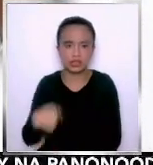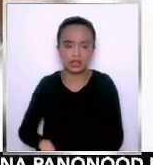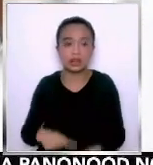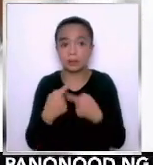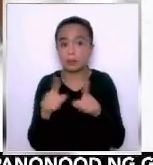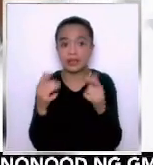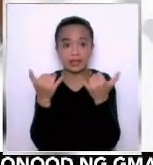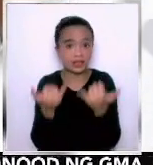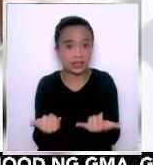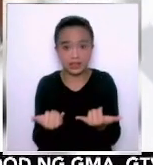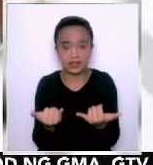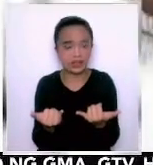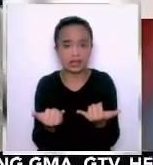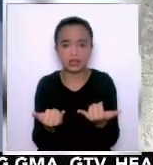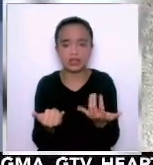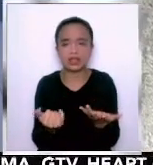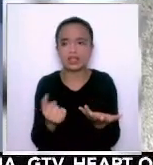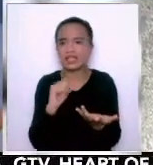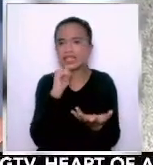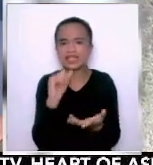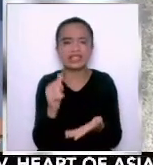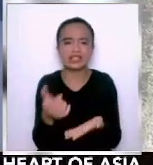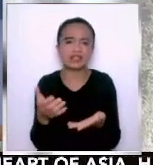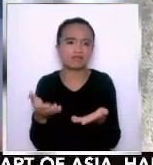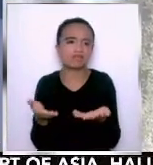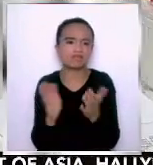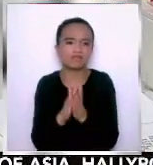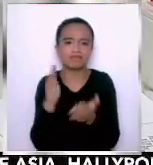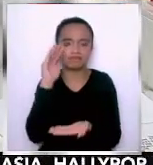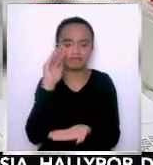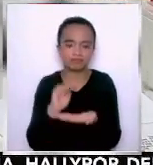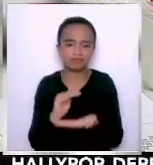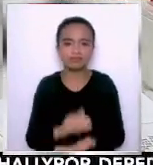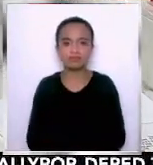siya nakapag-cost ng rollback. Joseph Morong, Nakatutok 24 Oras.